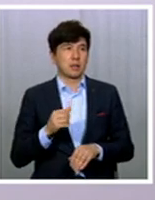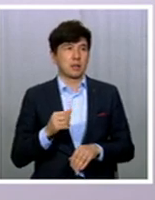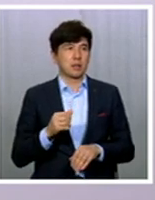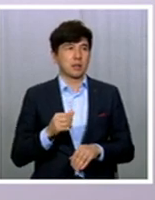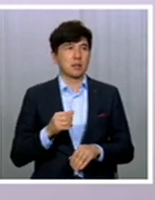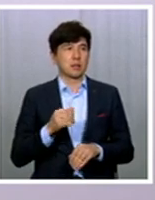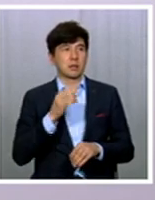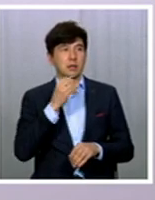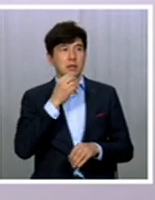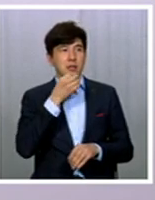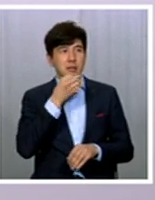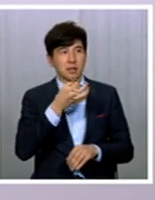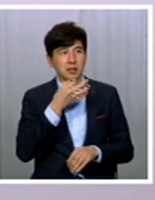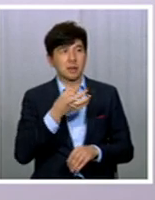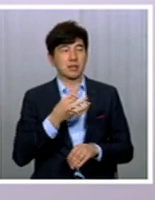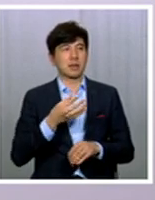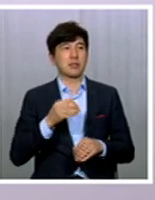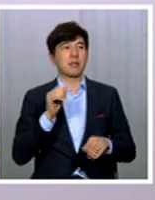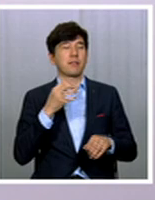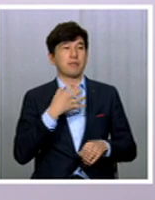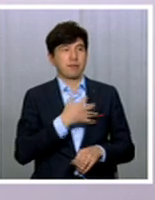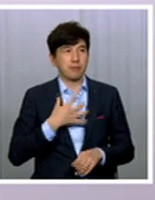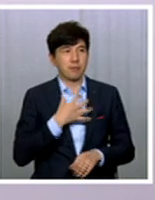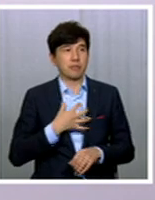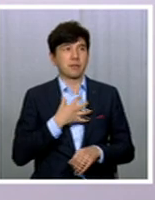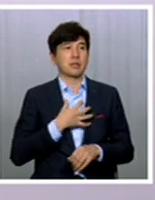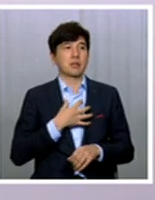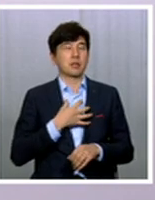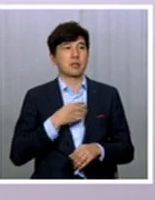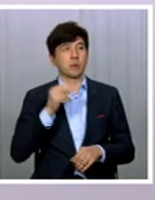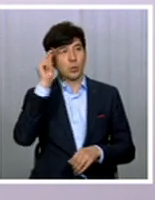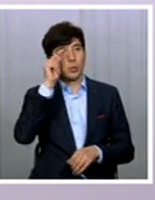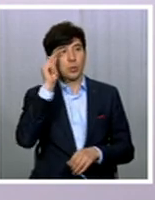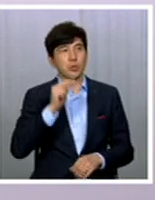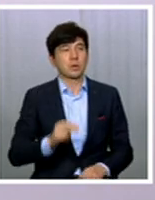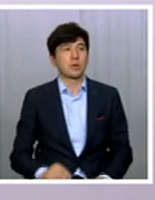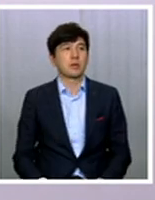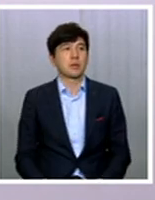сипаттап, маңыздылығына баға беруді үйренесіздер.